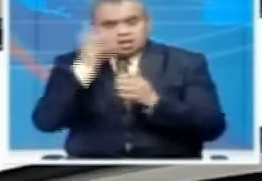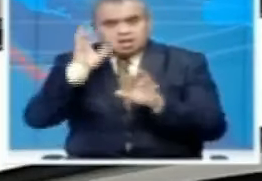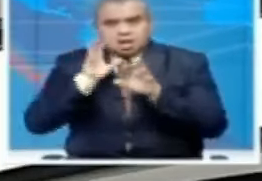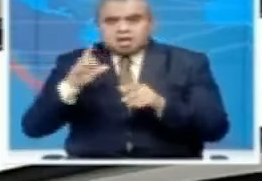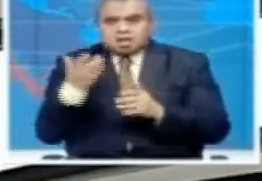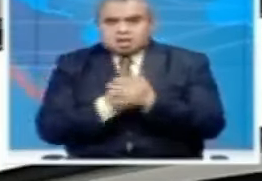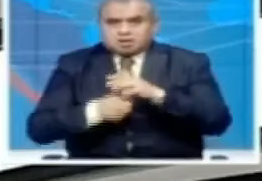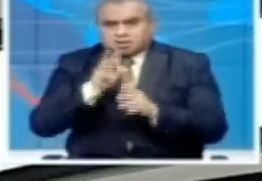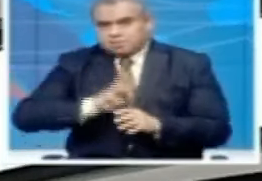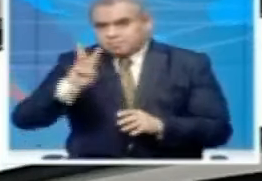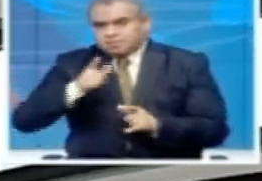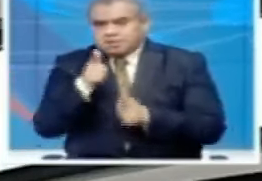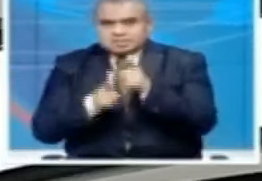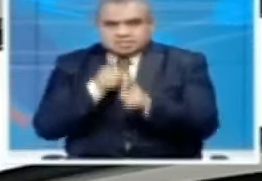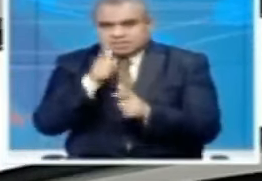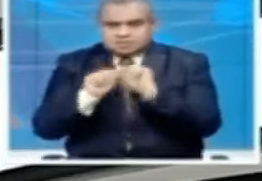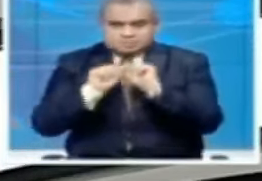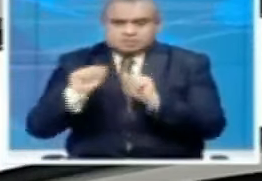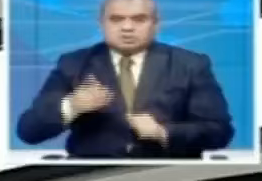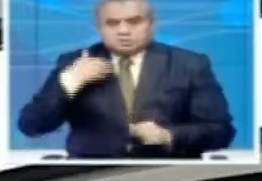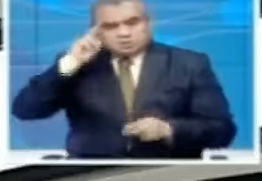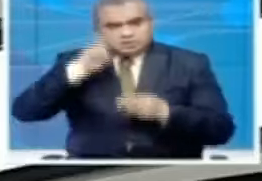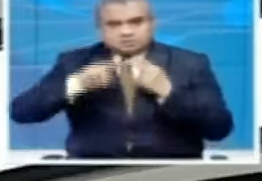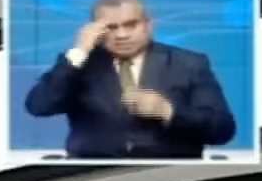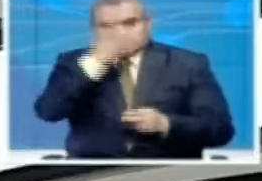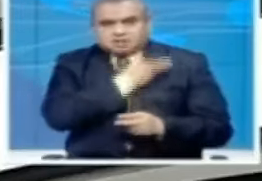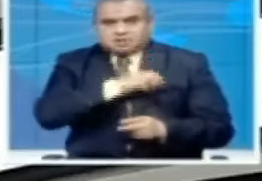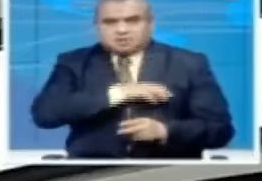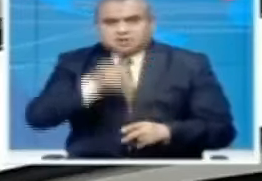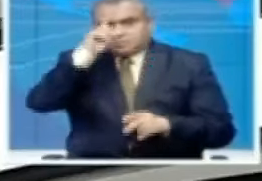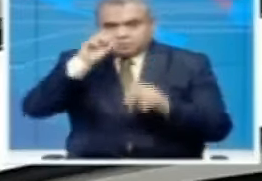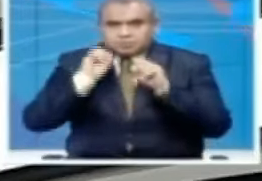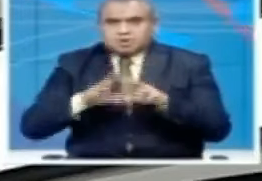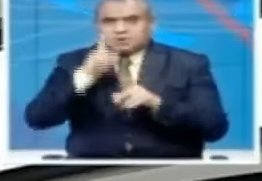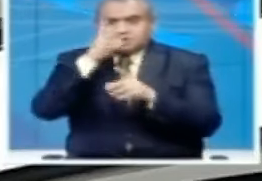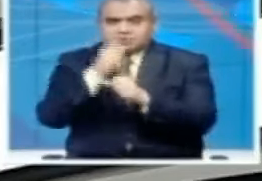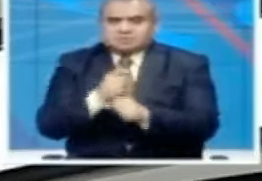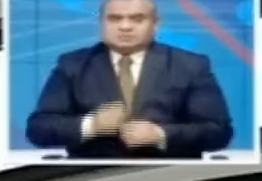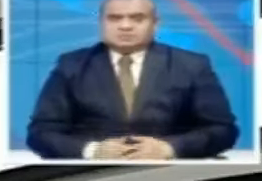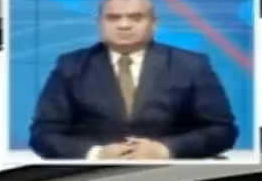موقعنا الإلكتروني ماسبيرو.إيجي. شكرا لكم لطيب المتابعة، وإلى اللقاء. في أمان الله.